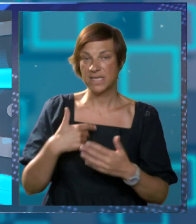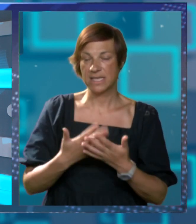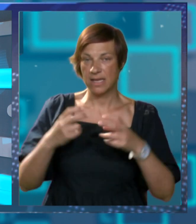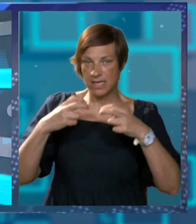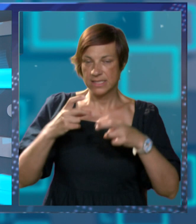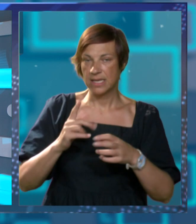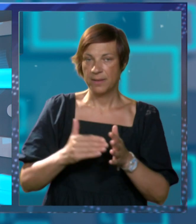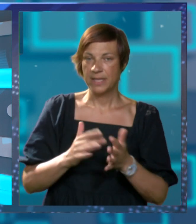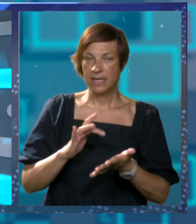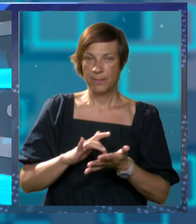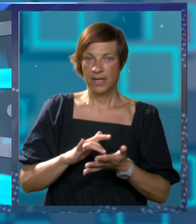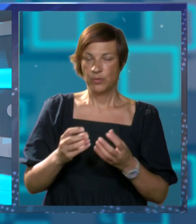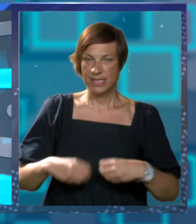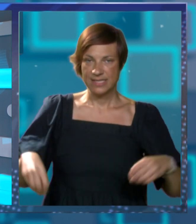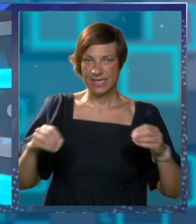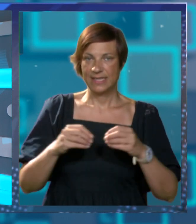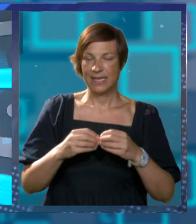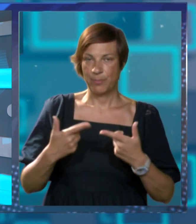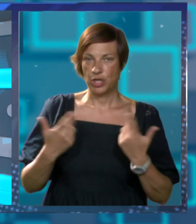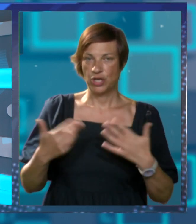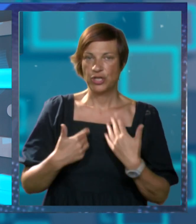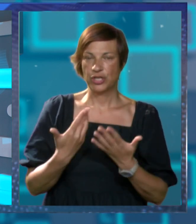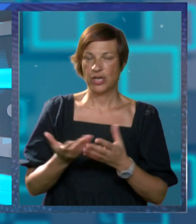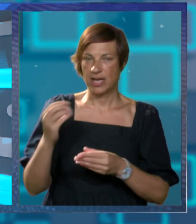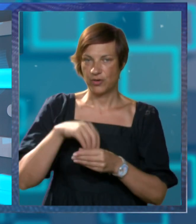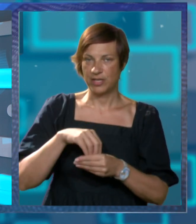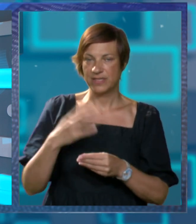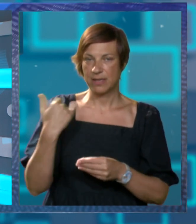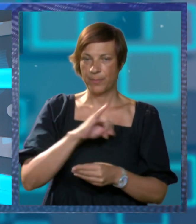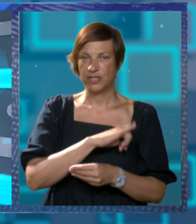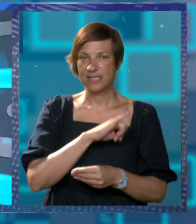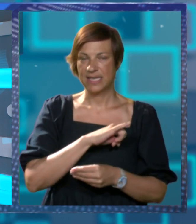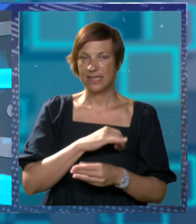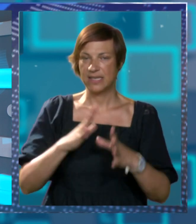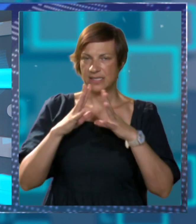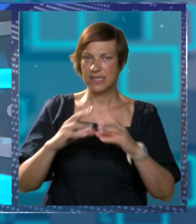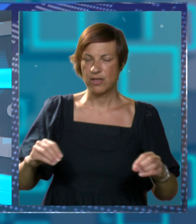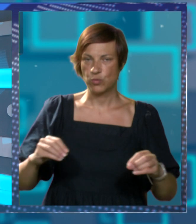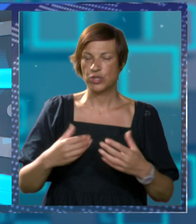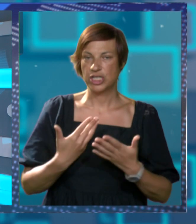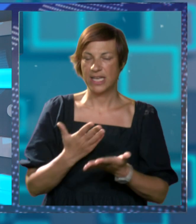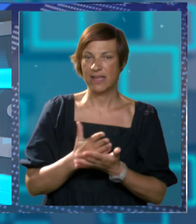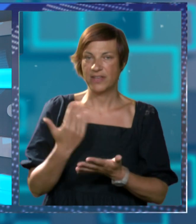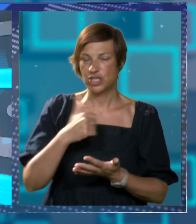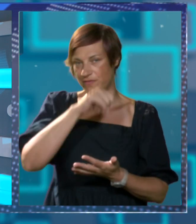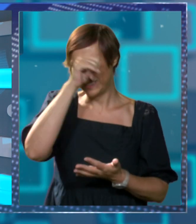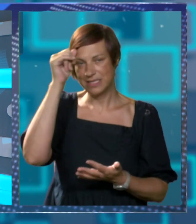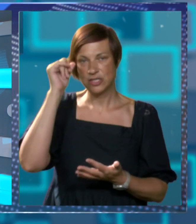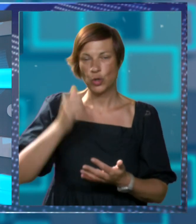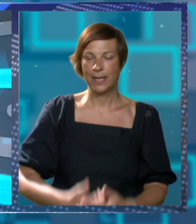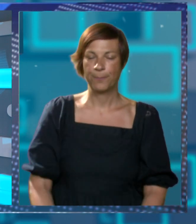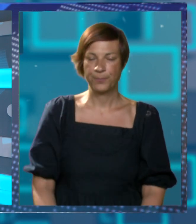je kako istraga ne bi trebala utjecati na projekt, a otkrio je i kako je investitor bio zainteresiran za rušenje kompleksa već ove